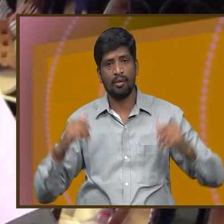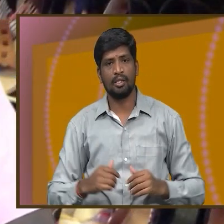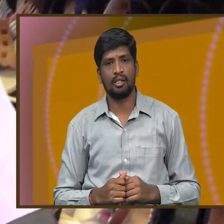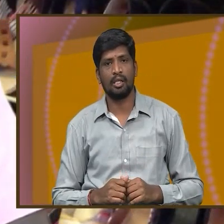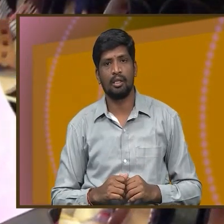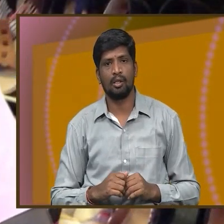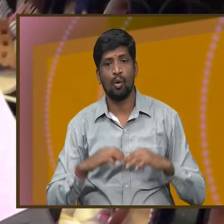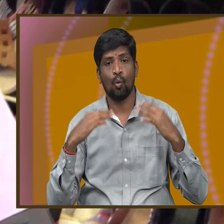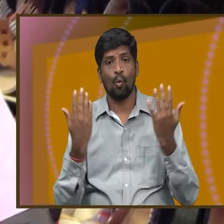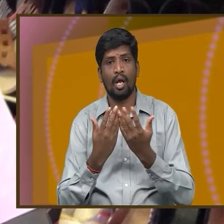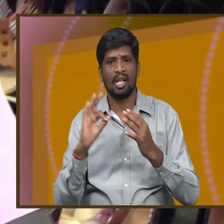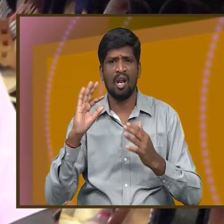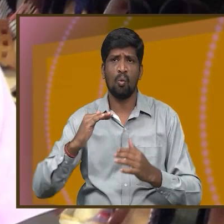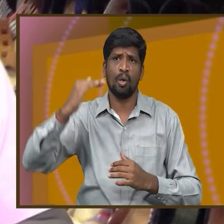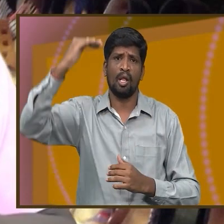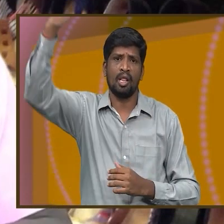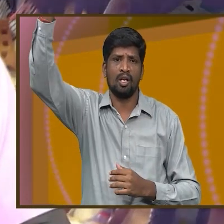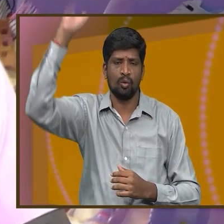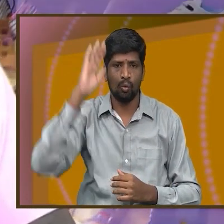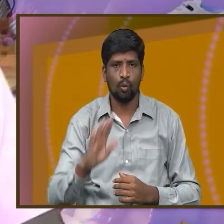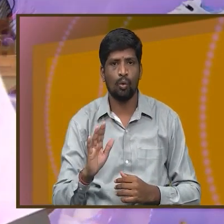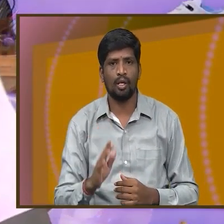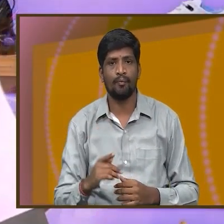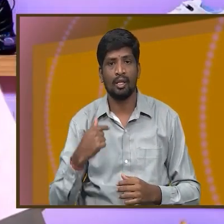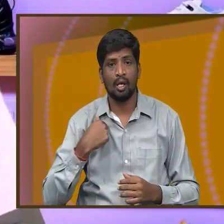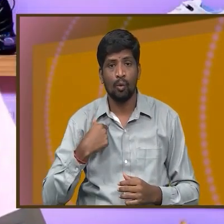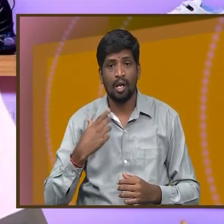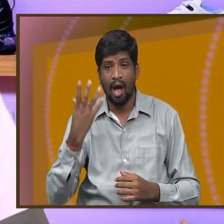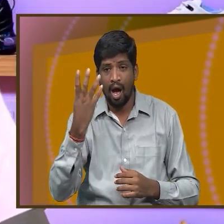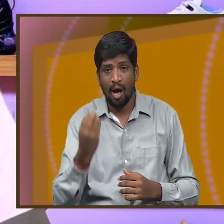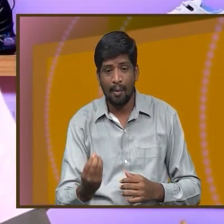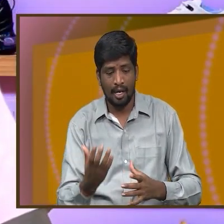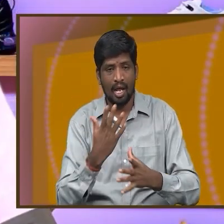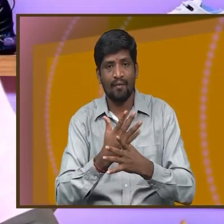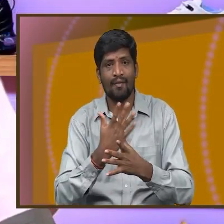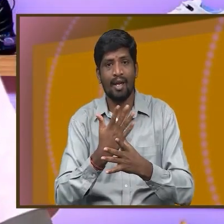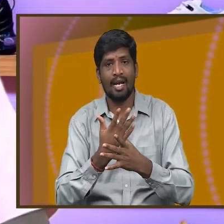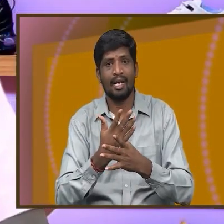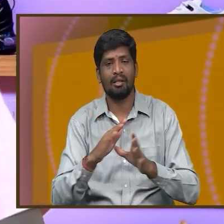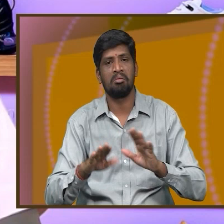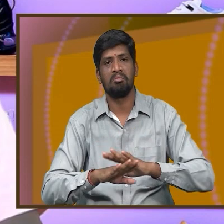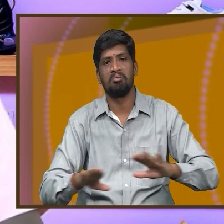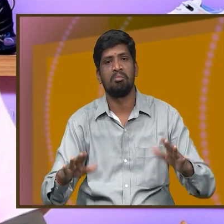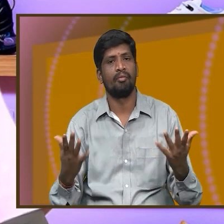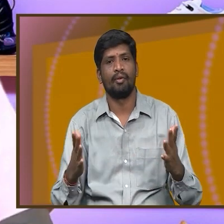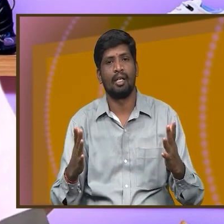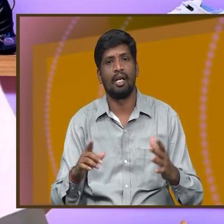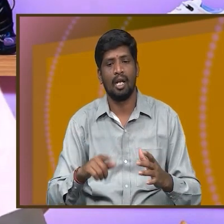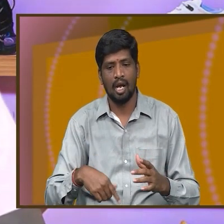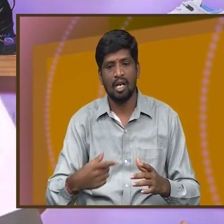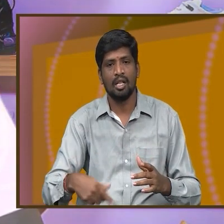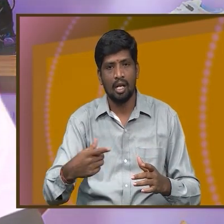நிலைக்கு போனாலும் கூட அந்த தன்னுடைய தொழில் மேல் இருக்கக்கூடிய பக்தியின் காரணமாக தொழிலை விடாத ஒரு நிலை, மீண்டும்